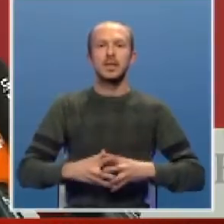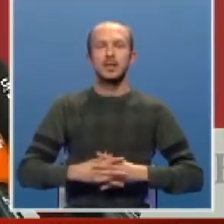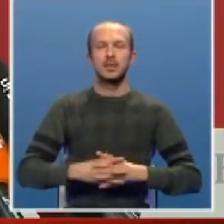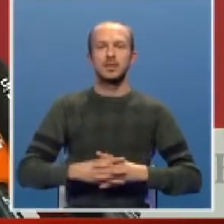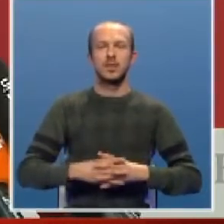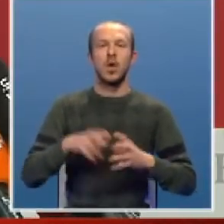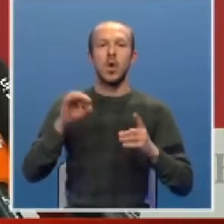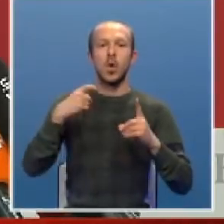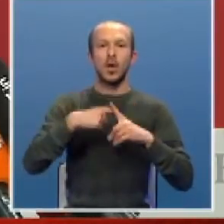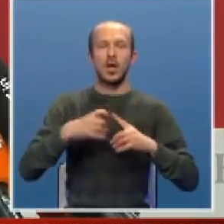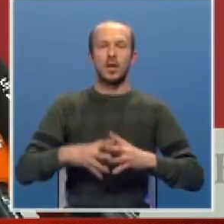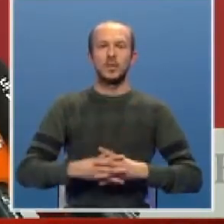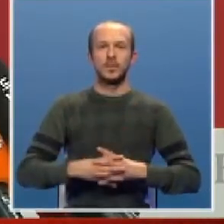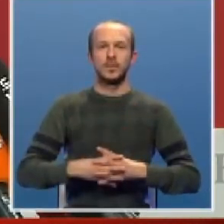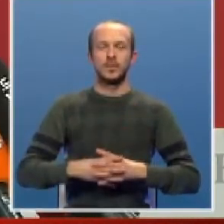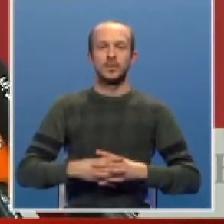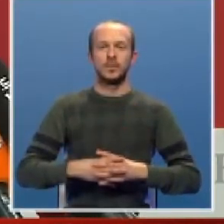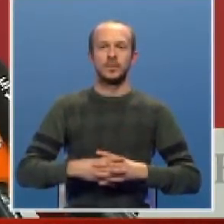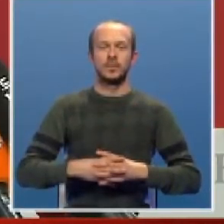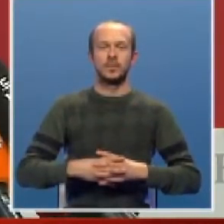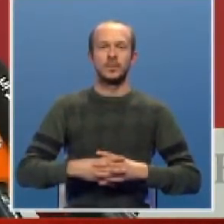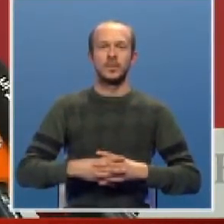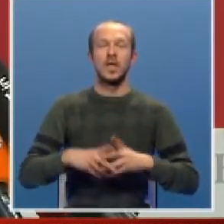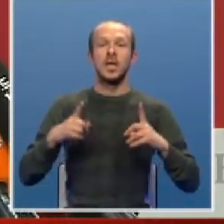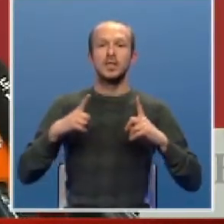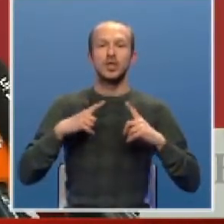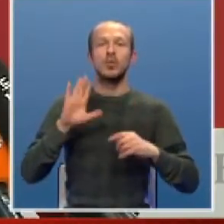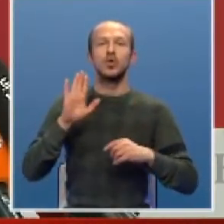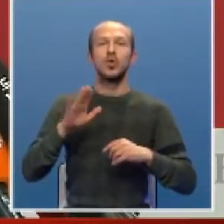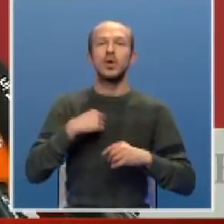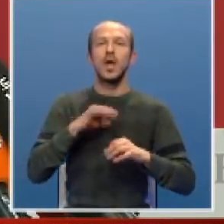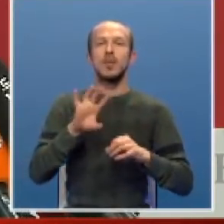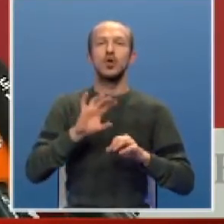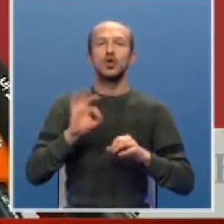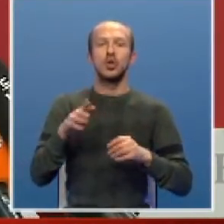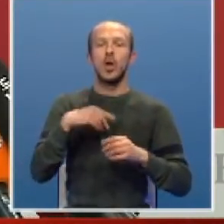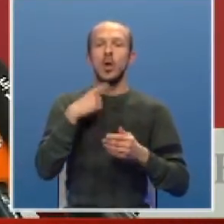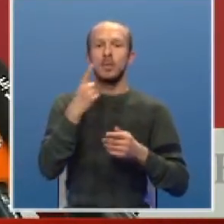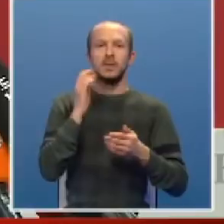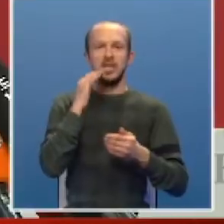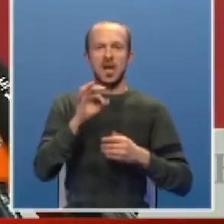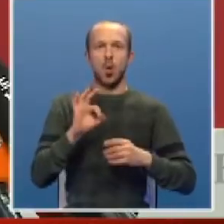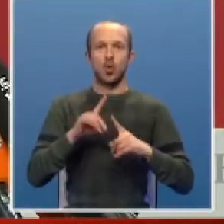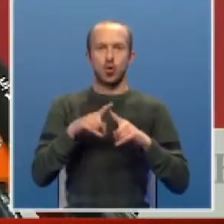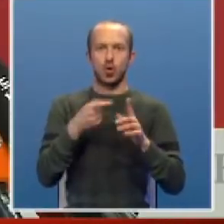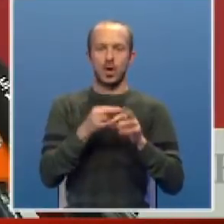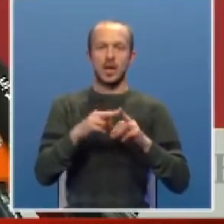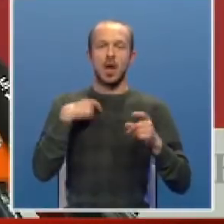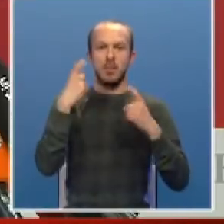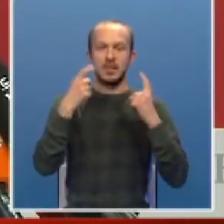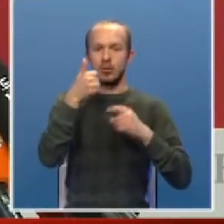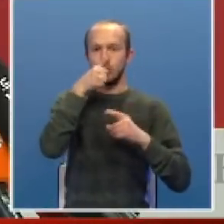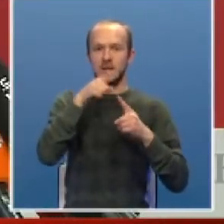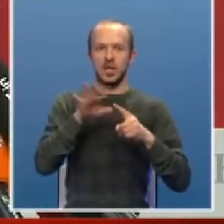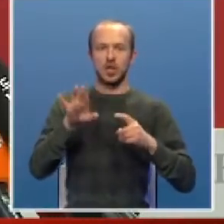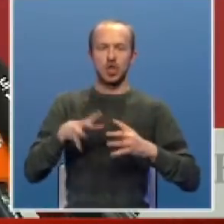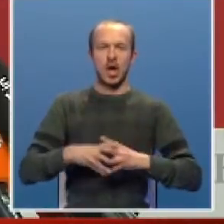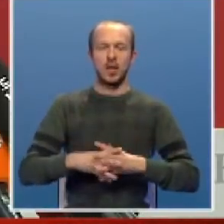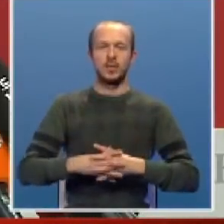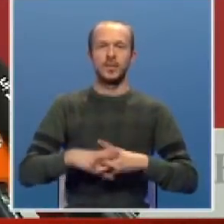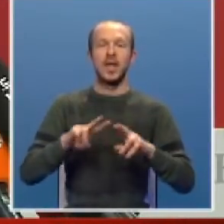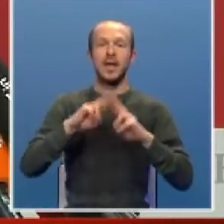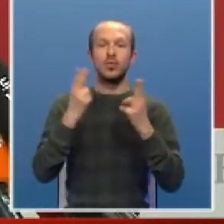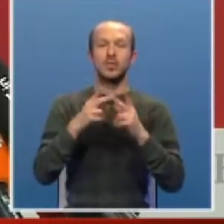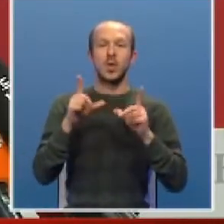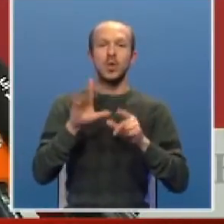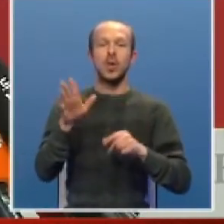te sankcije, pa što to znači? Okej. Sačka ćemo to, ne bi ja ništa prejudicirao. Ja mislim što se tiče